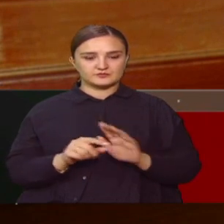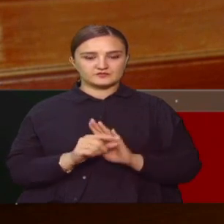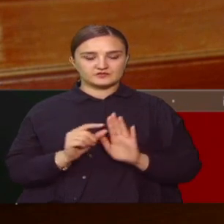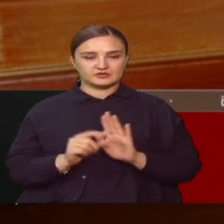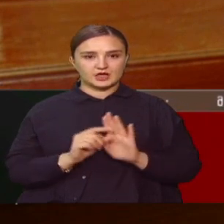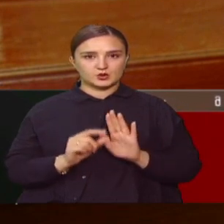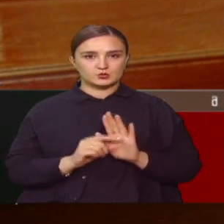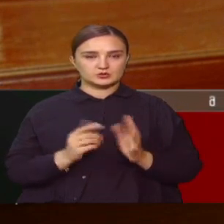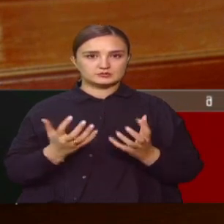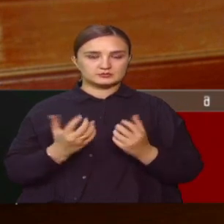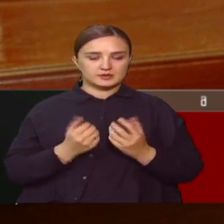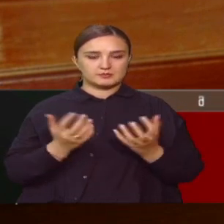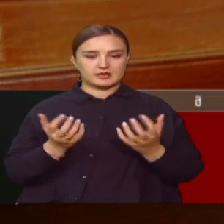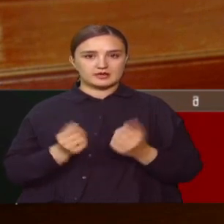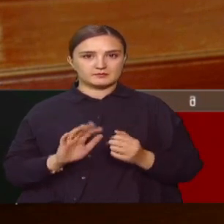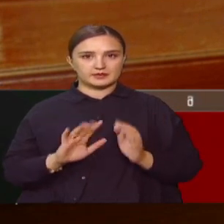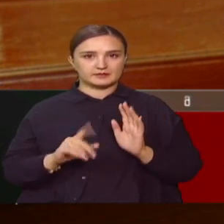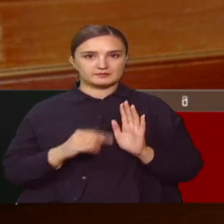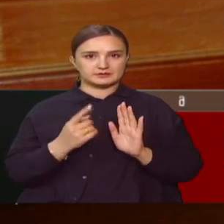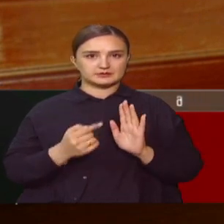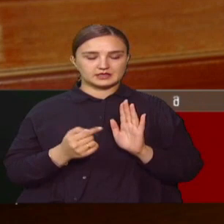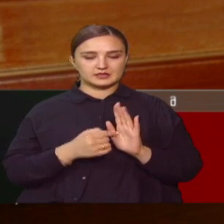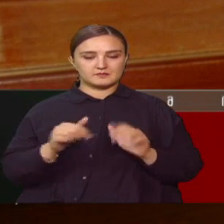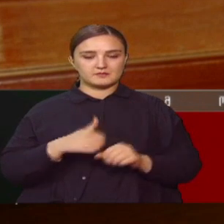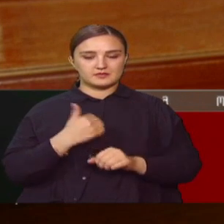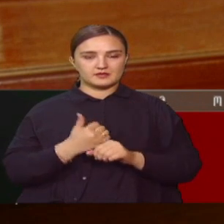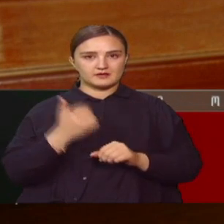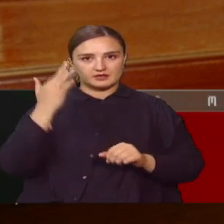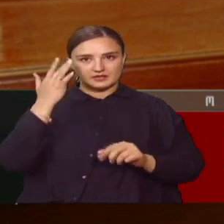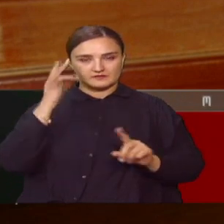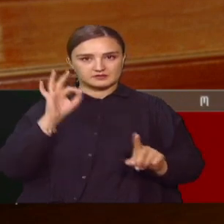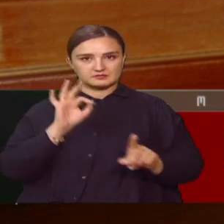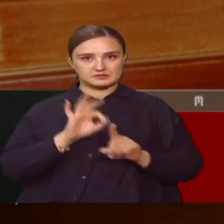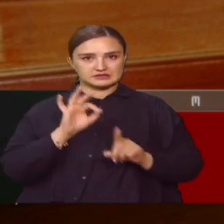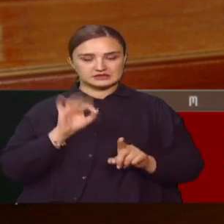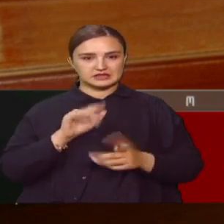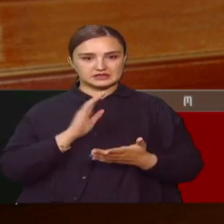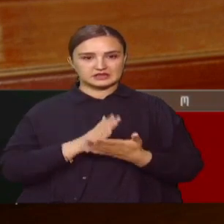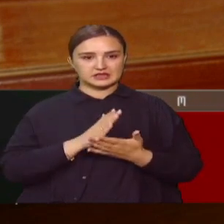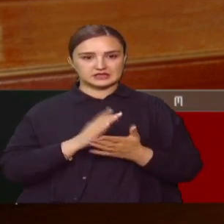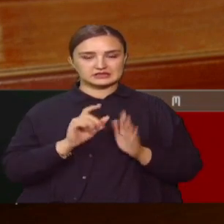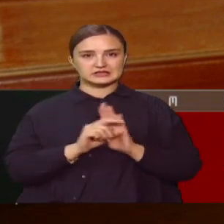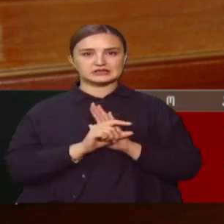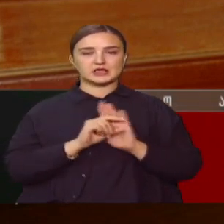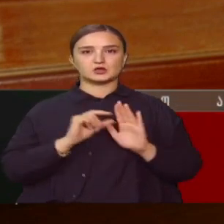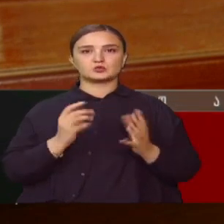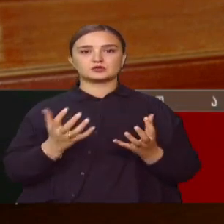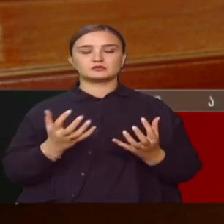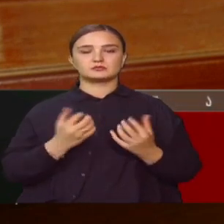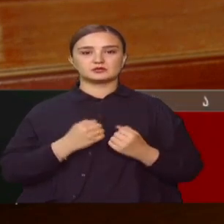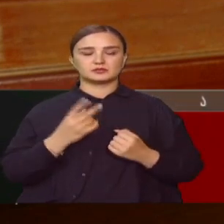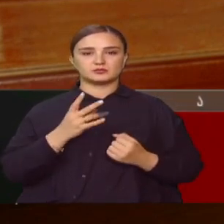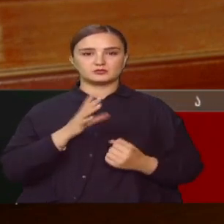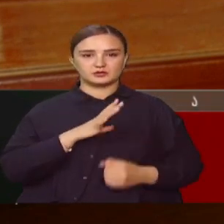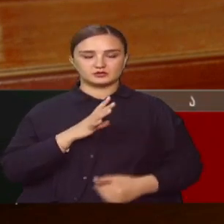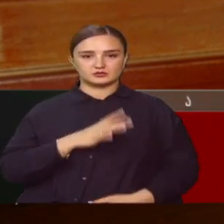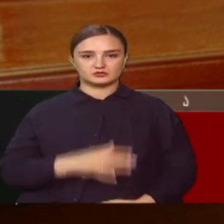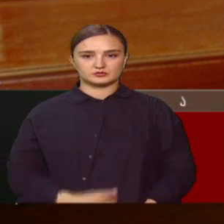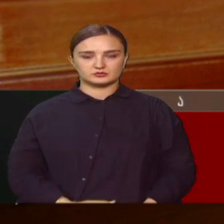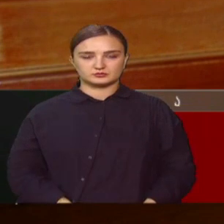სტატუსის მიღება არ მიღების საკითხით და მათი მთავარი მიზანი ამ შემთხვევაში არის რომ სტატუსის მიღება მოხდეს ოღონდ არა